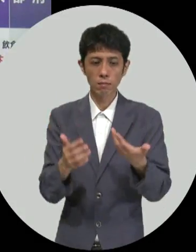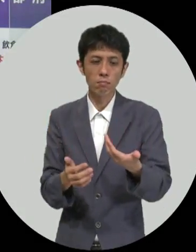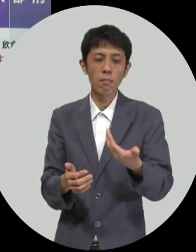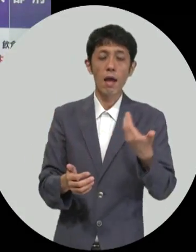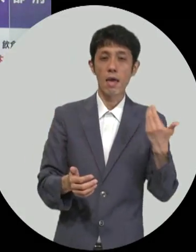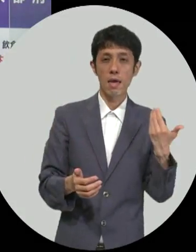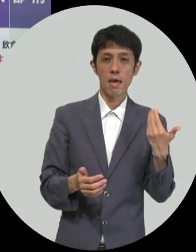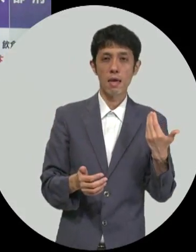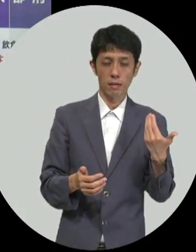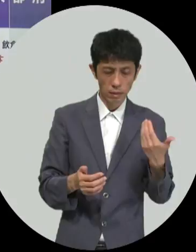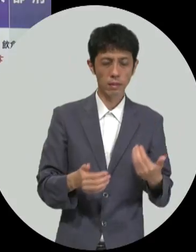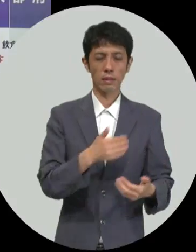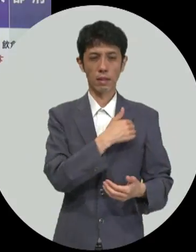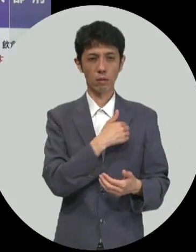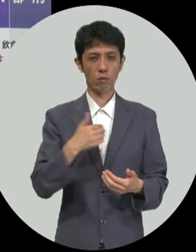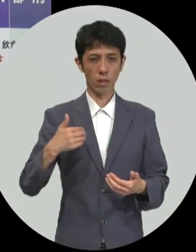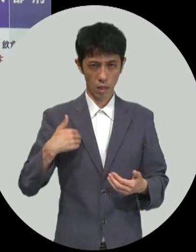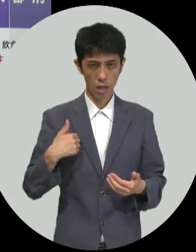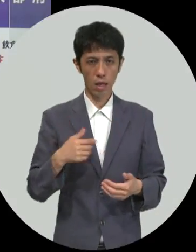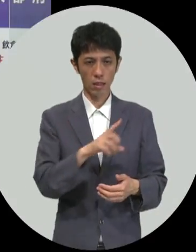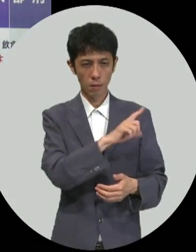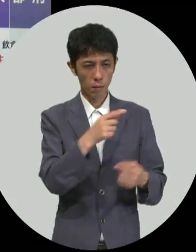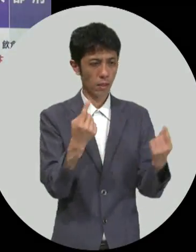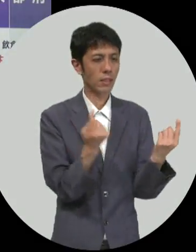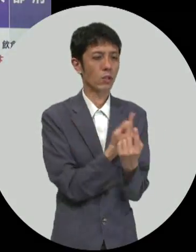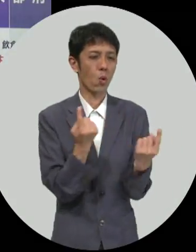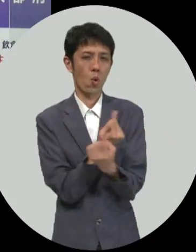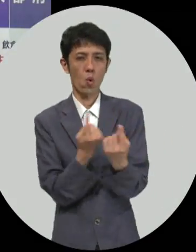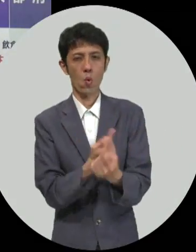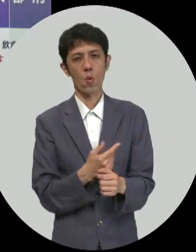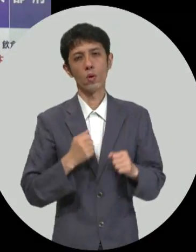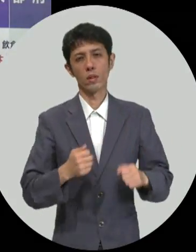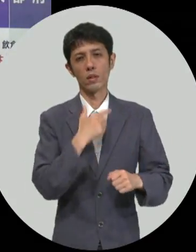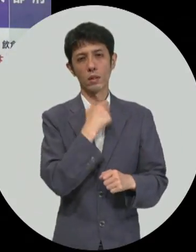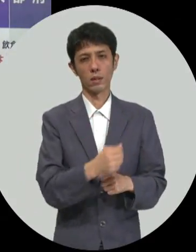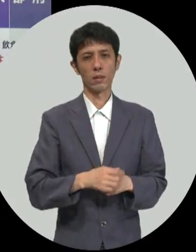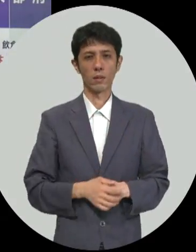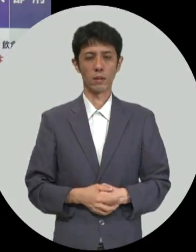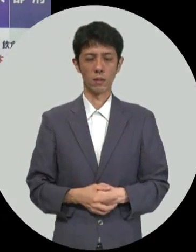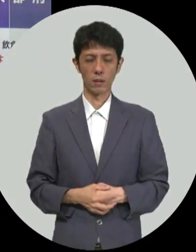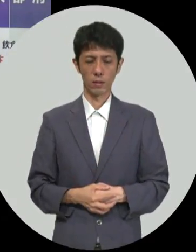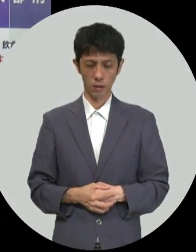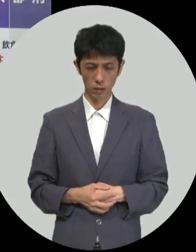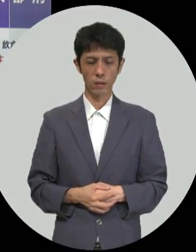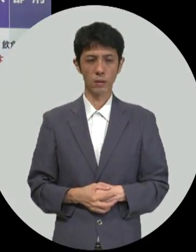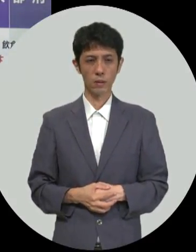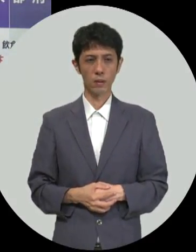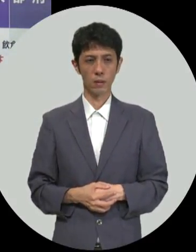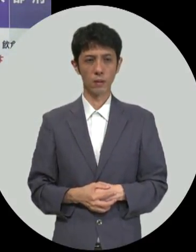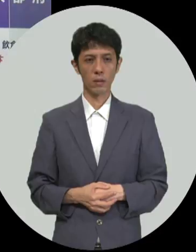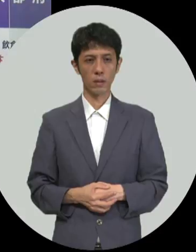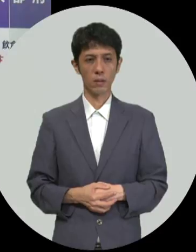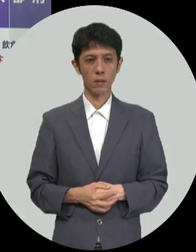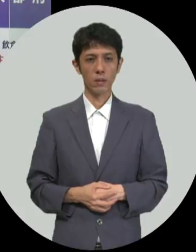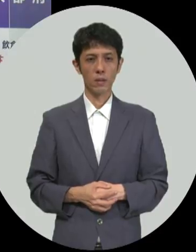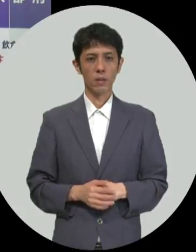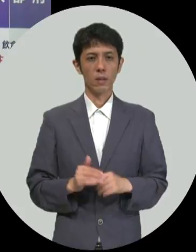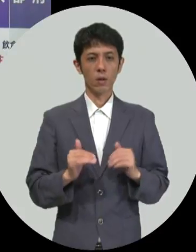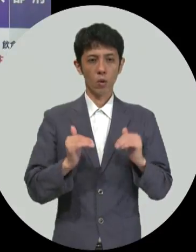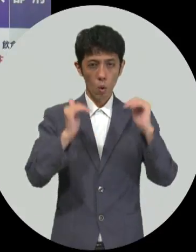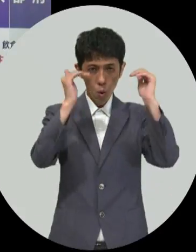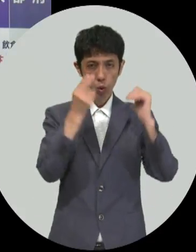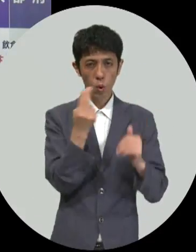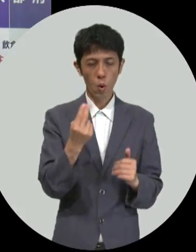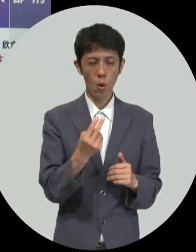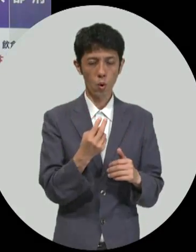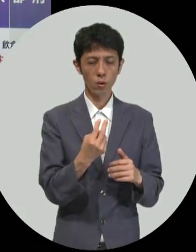で、できる限りさまざまな治療を行いたいということでございまして、抗流量酸素、口と鼻